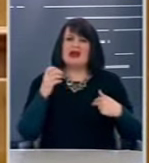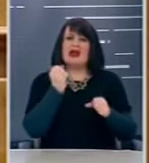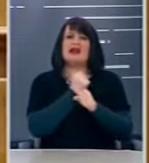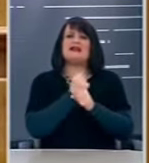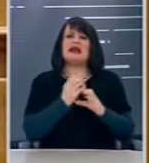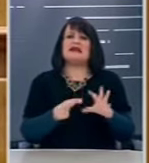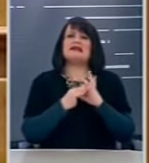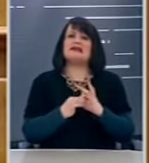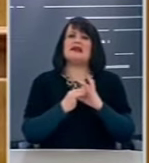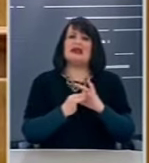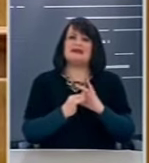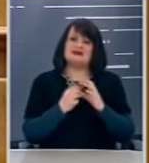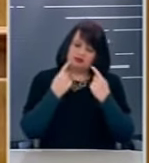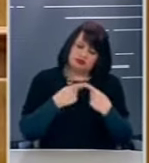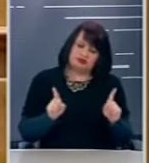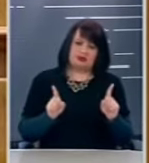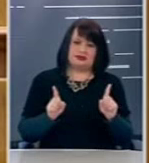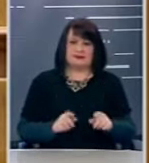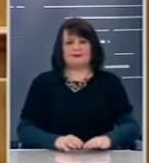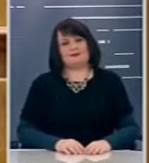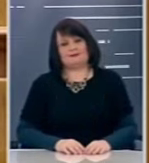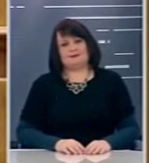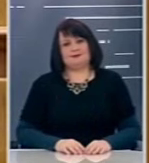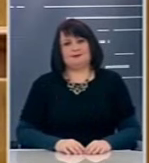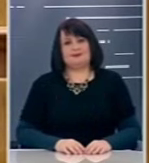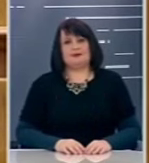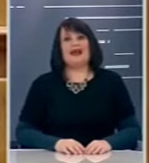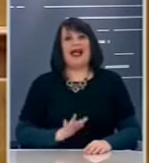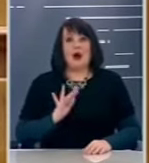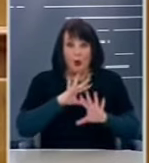σχέσεων. Αυτά λοιπόν, κυρίες και συνάδελφοι, είναι τα δεδομένα.